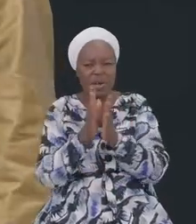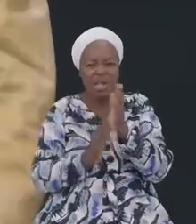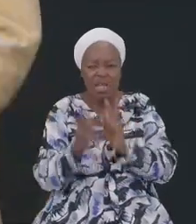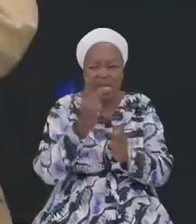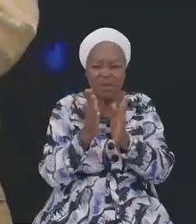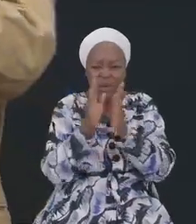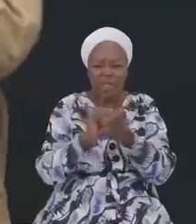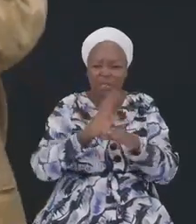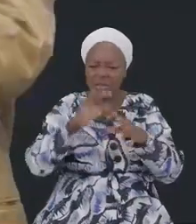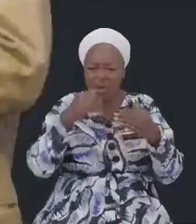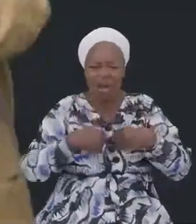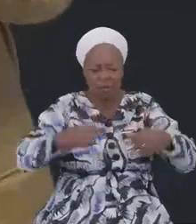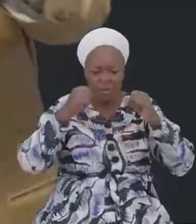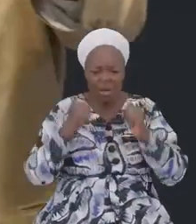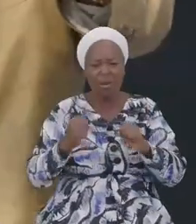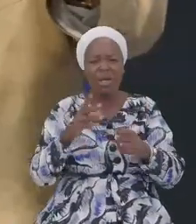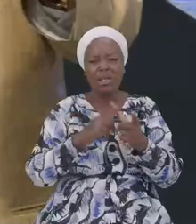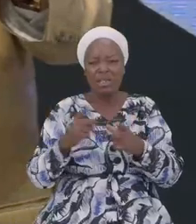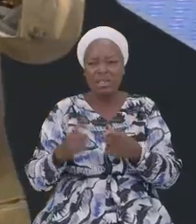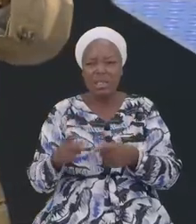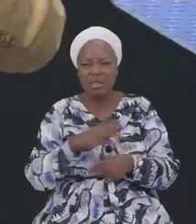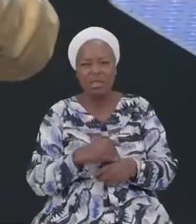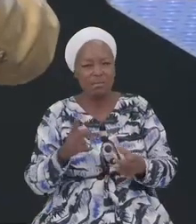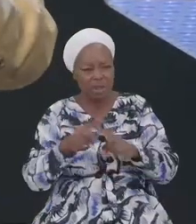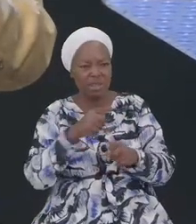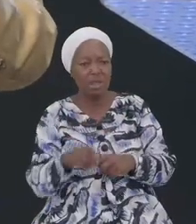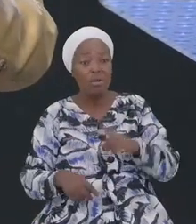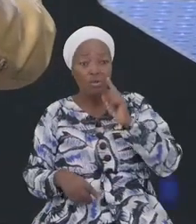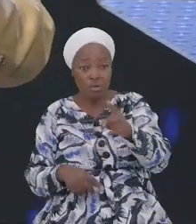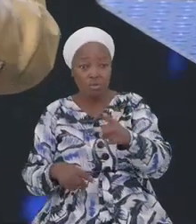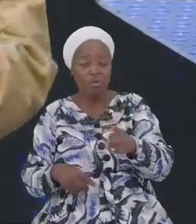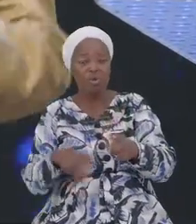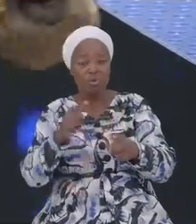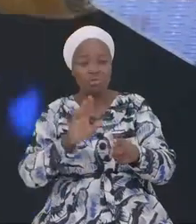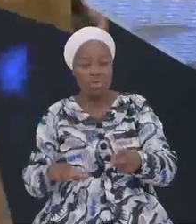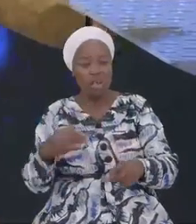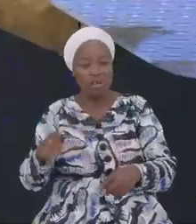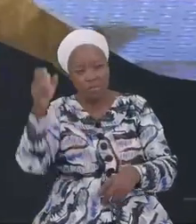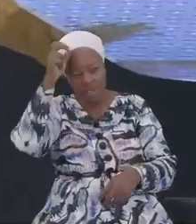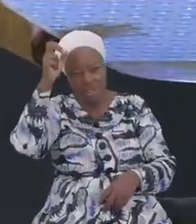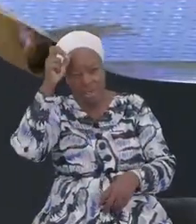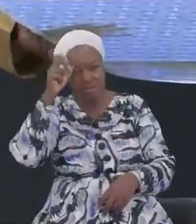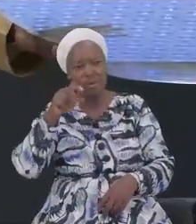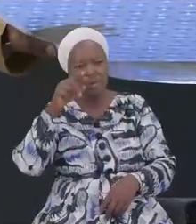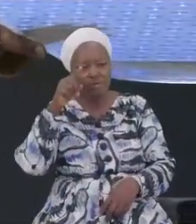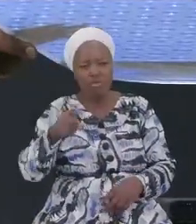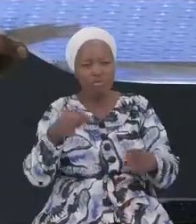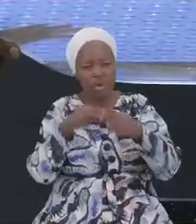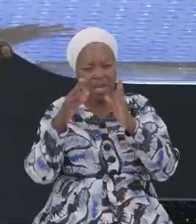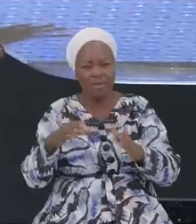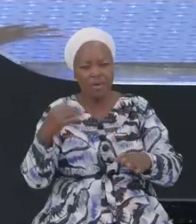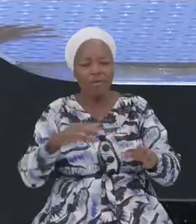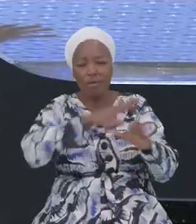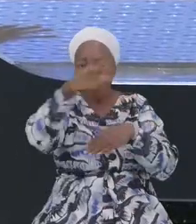énergie, aucune ferveur, aucune vie. Il dit maintenant, homme plein de toute espèce de ruse, fils du diable, ennemi de